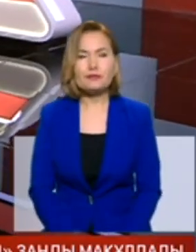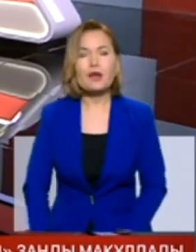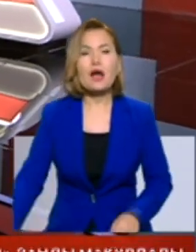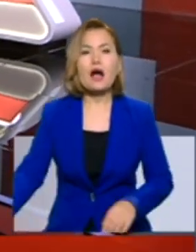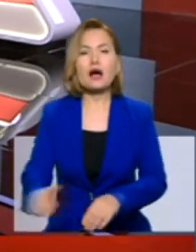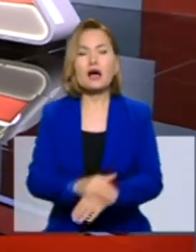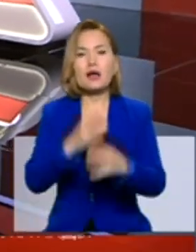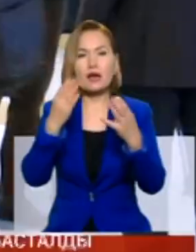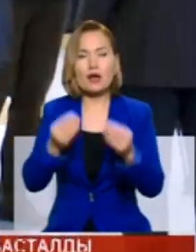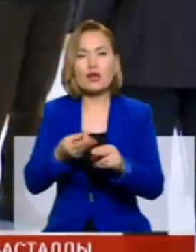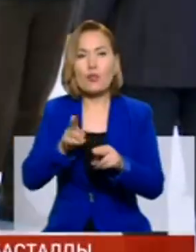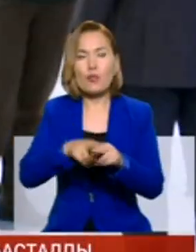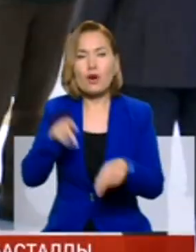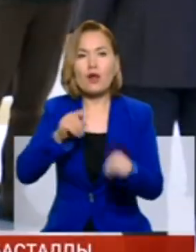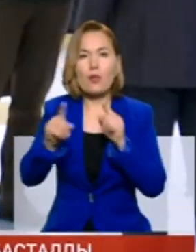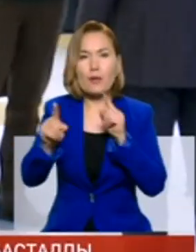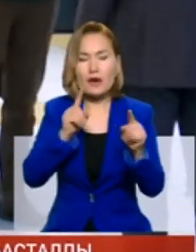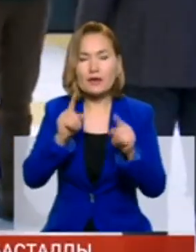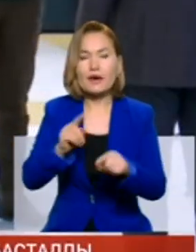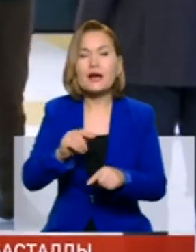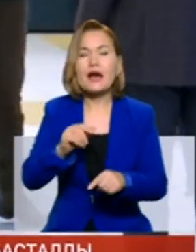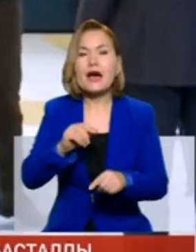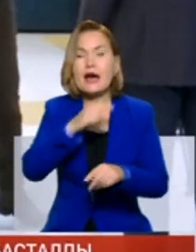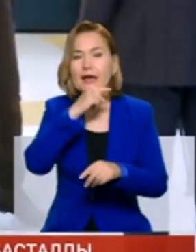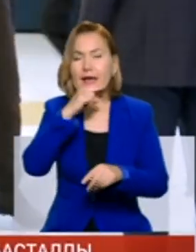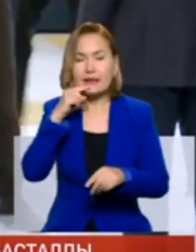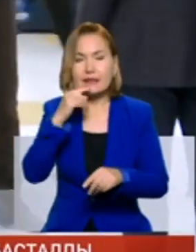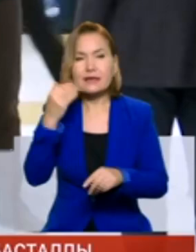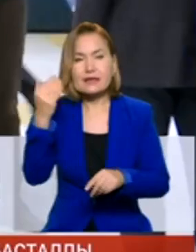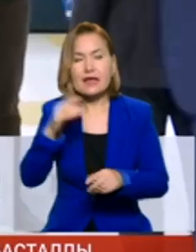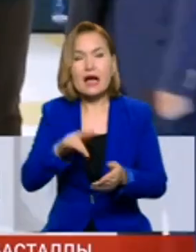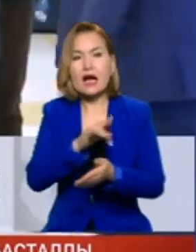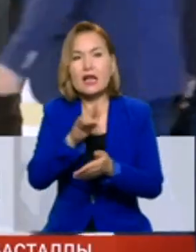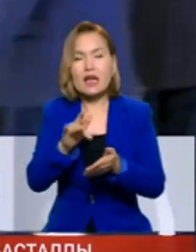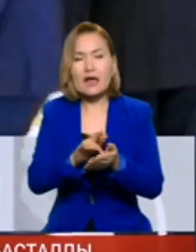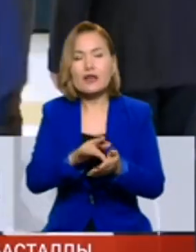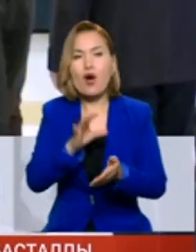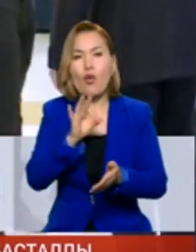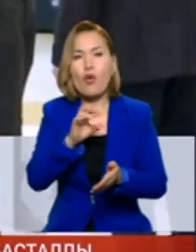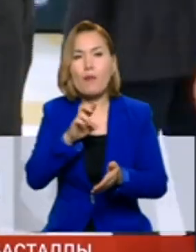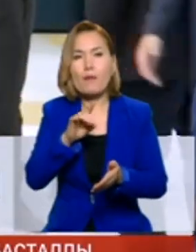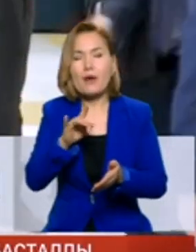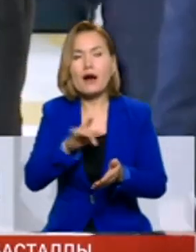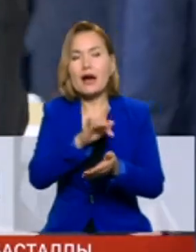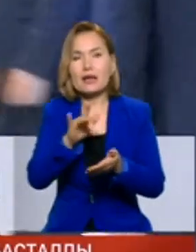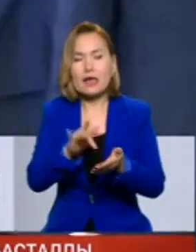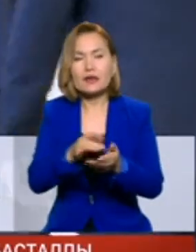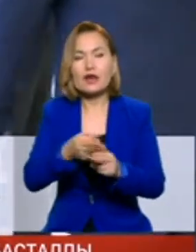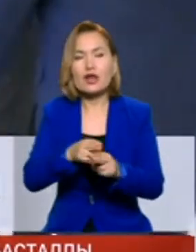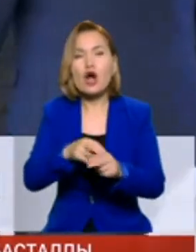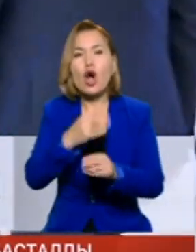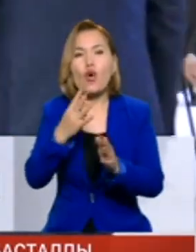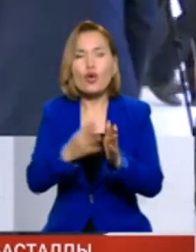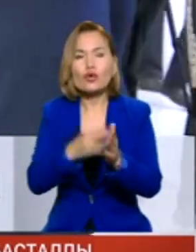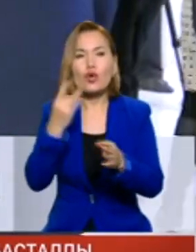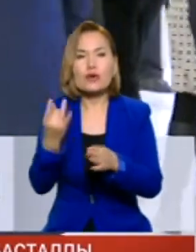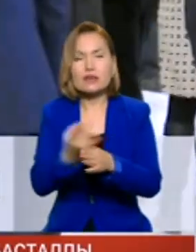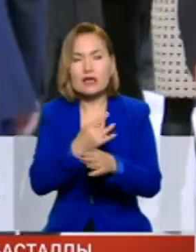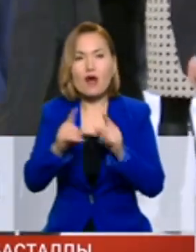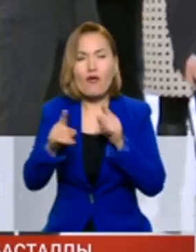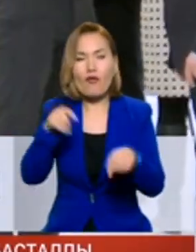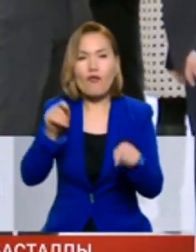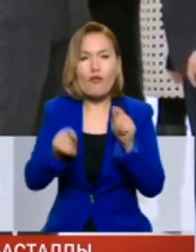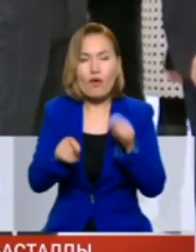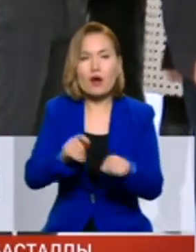Қайырлы күн. Бұл форум алғаш рет Ресейдің Омбы қаласында 2003 жылы өткізілген. Содан бері мінекей 19-шы